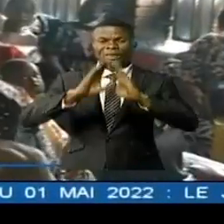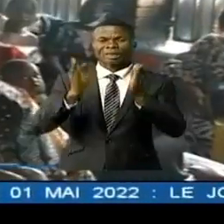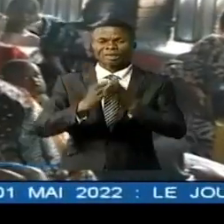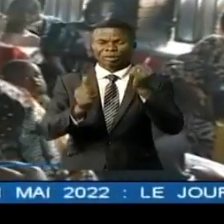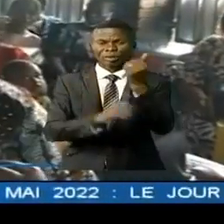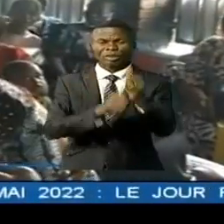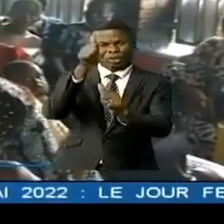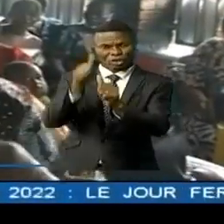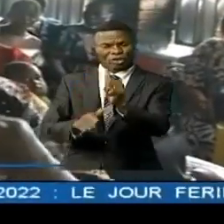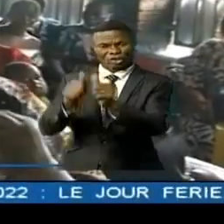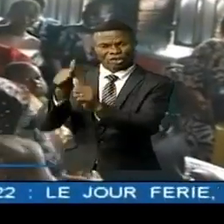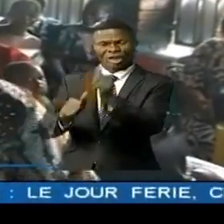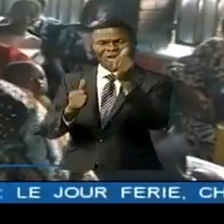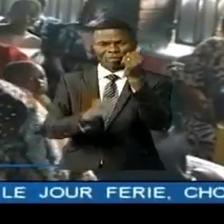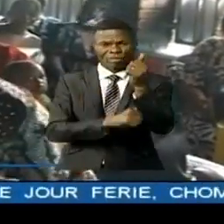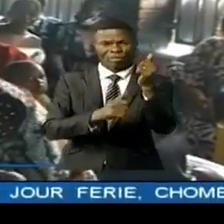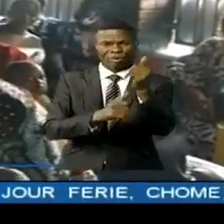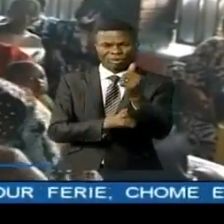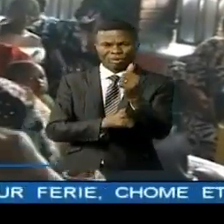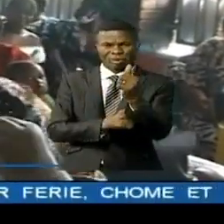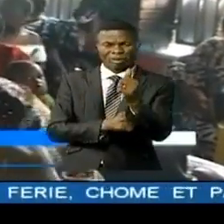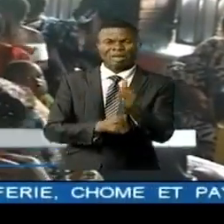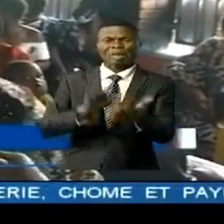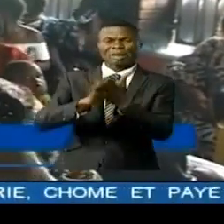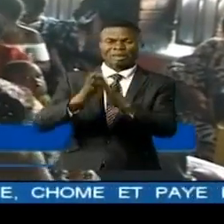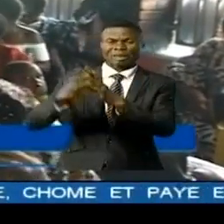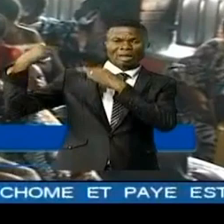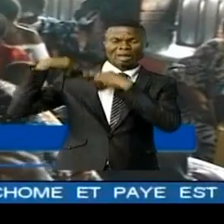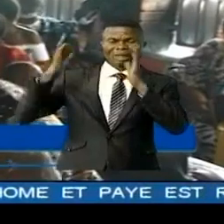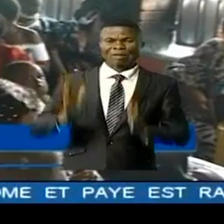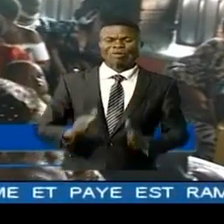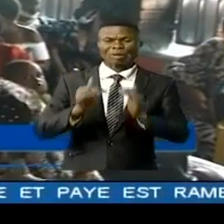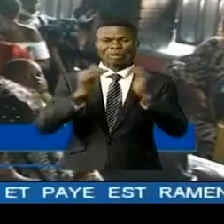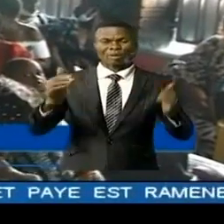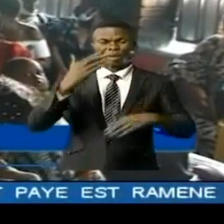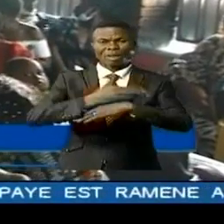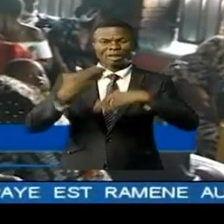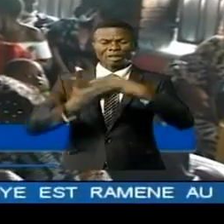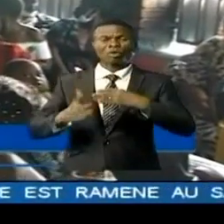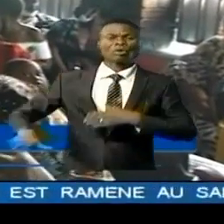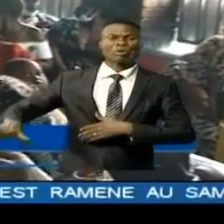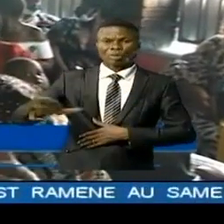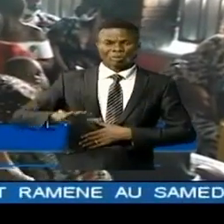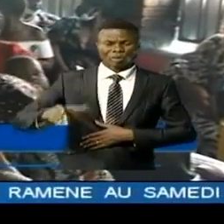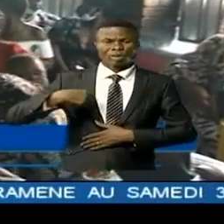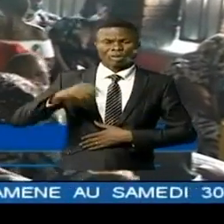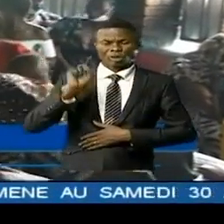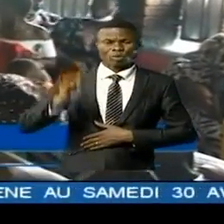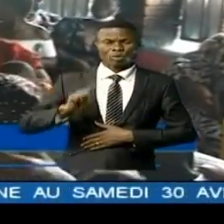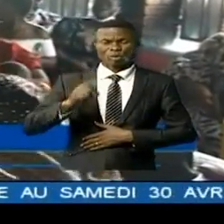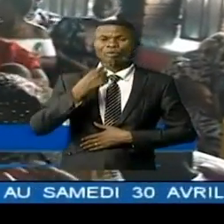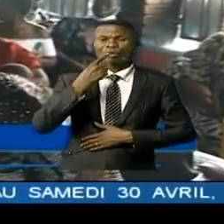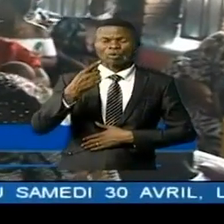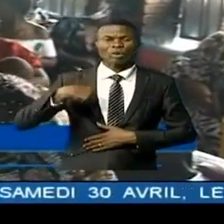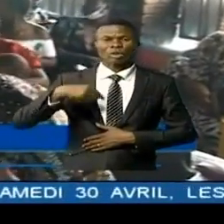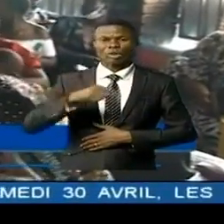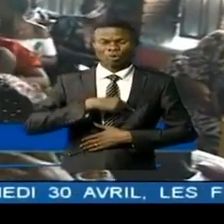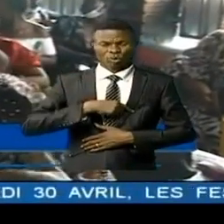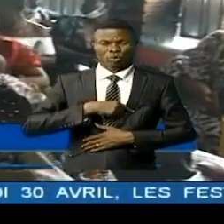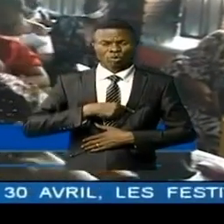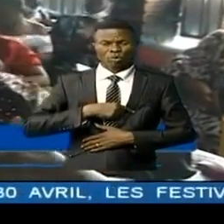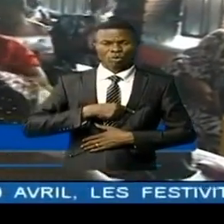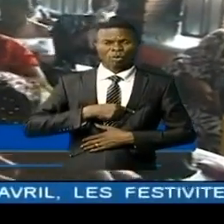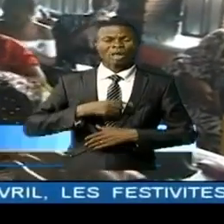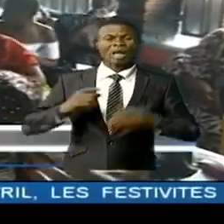individu qui est responsable de la paix et de la construction de la nation nous devons nous dire que nous ne devons pas toujours